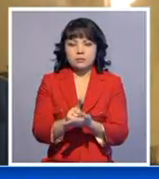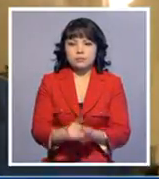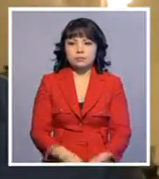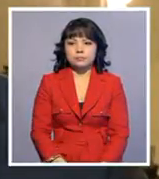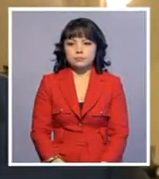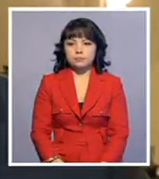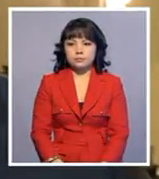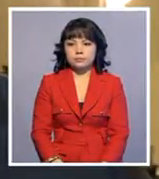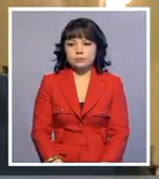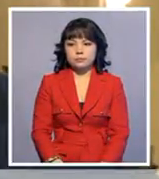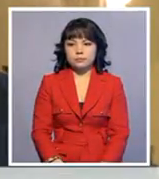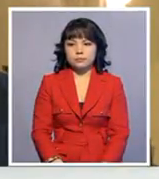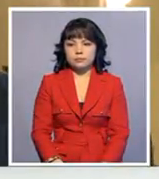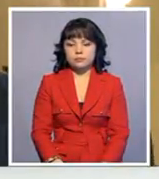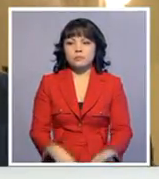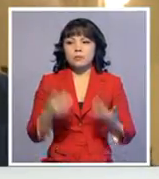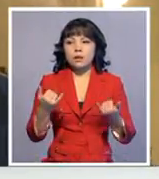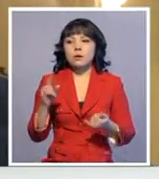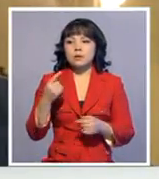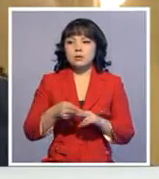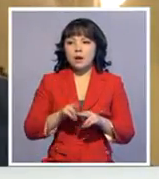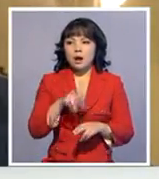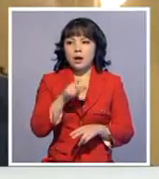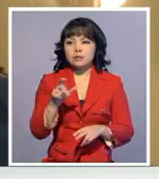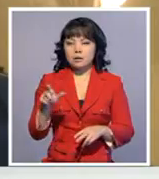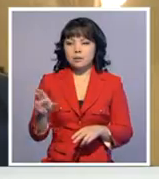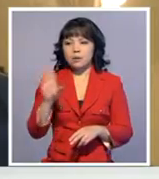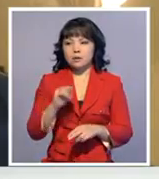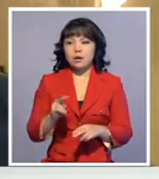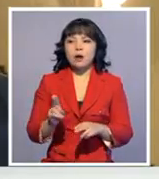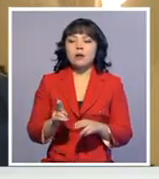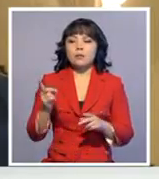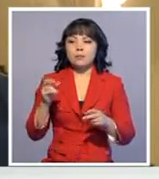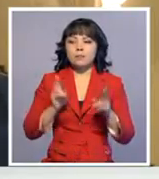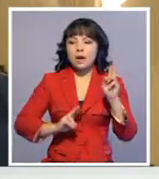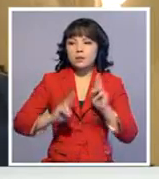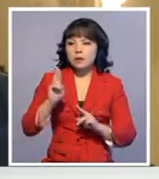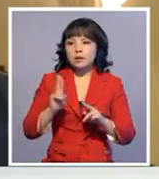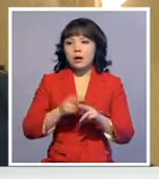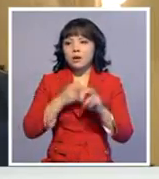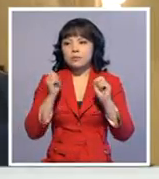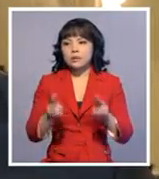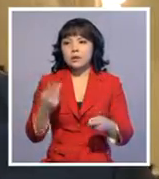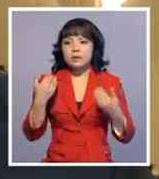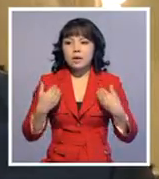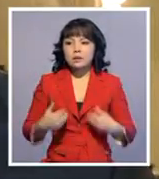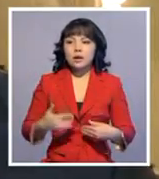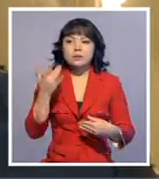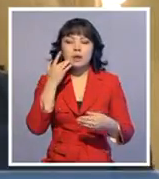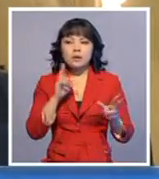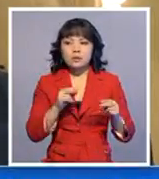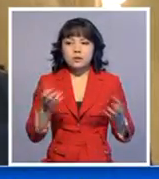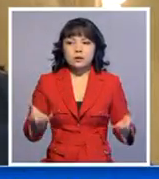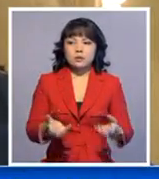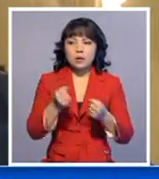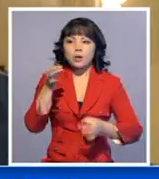үшін керек? Бұл біріншіден адамдардың қауіпсіздігі. Бұл қазіргі бізде пайдаланып отырған сотталған адамдар,